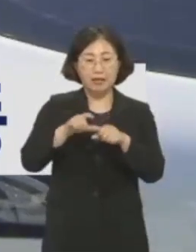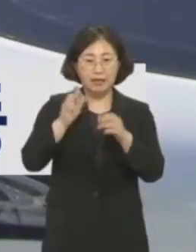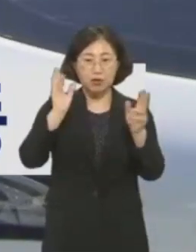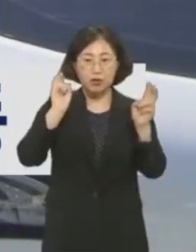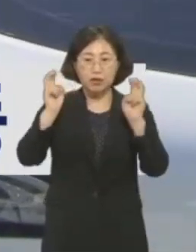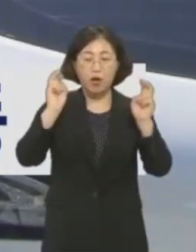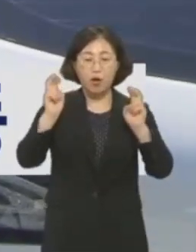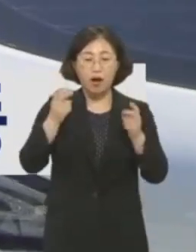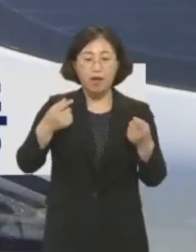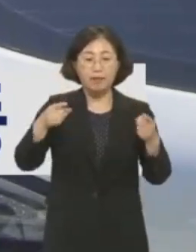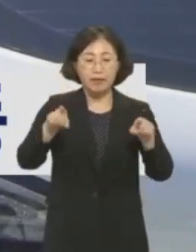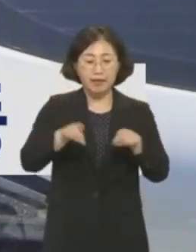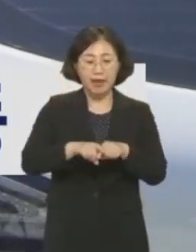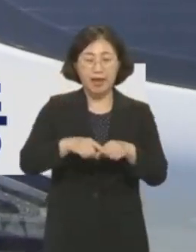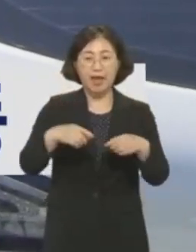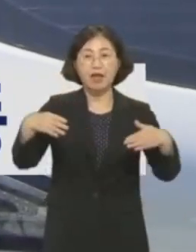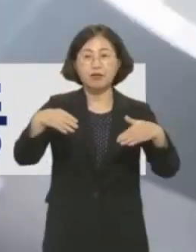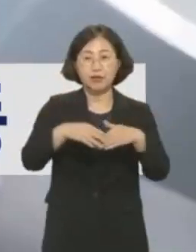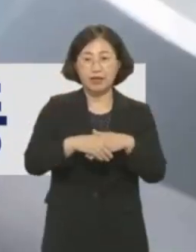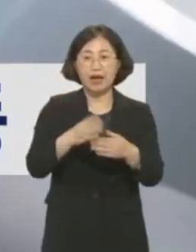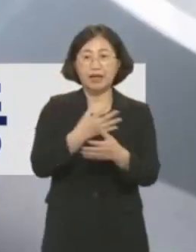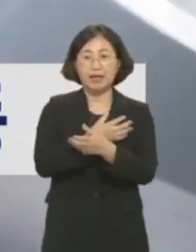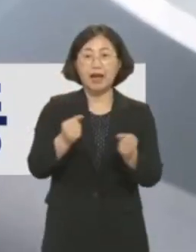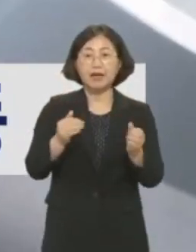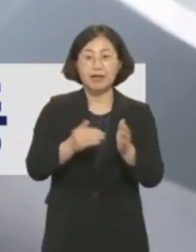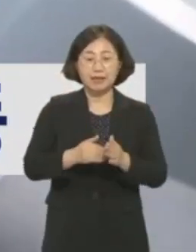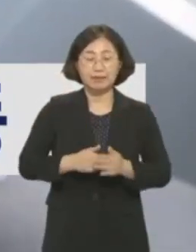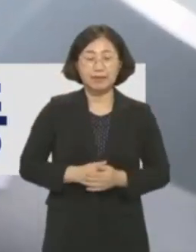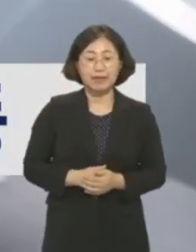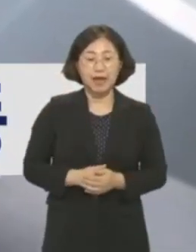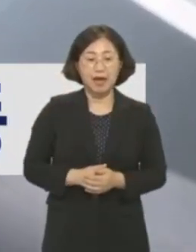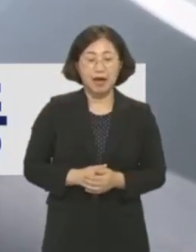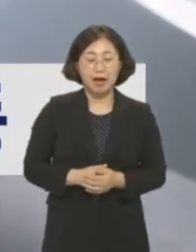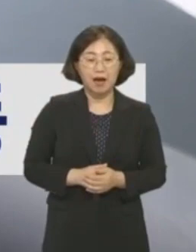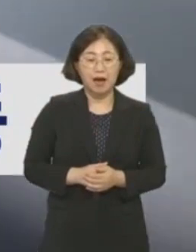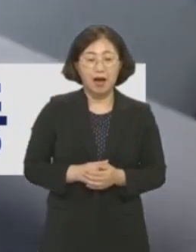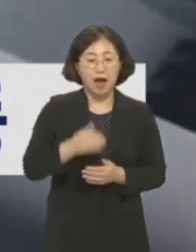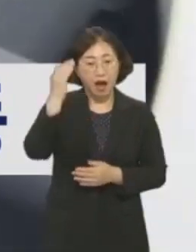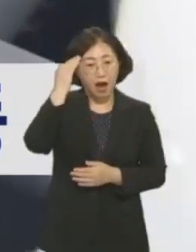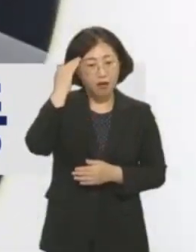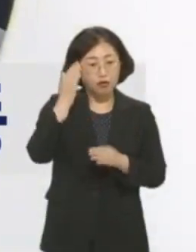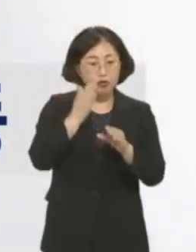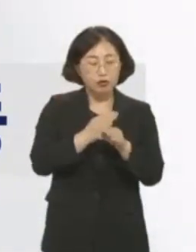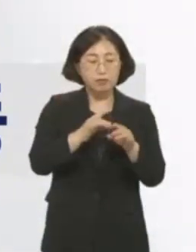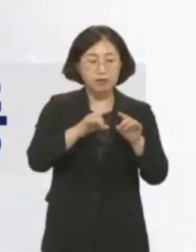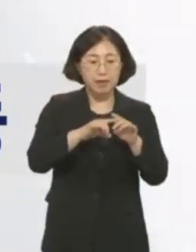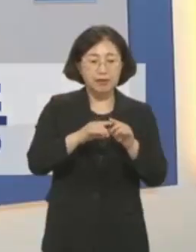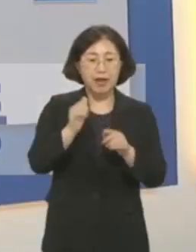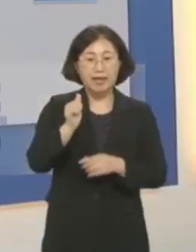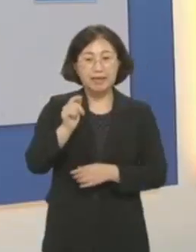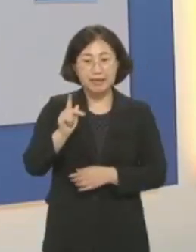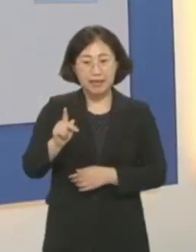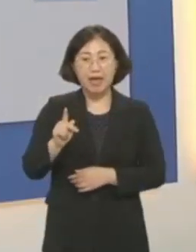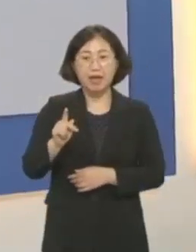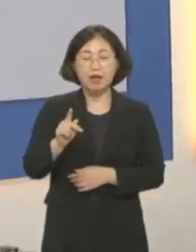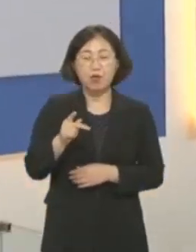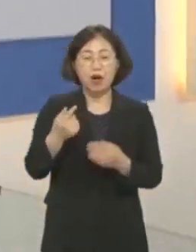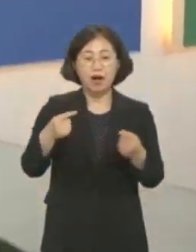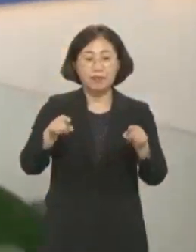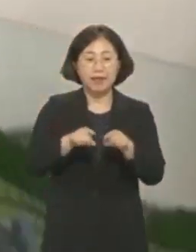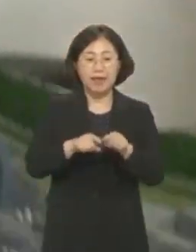수소 충전소 위스탁 협약을 체결했습니다 보령시는 현재 한국 중부발전과 skens와